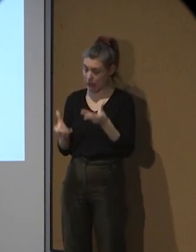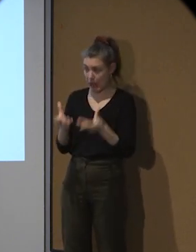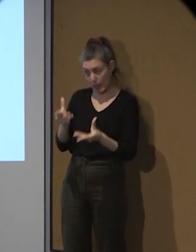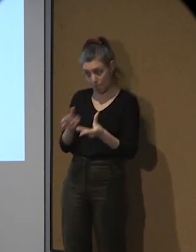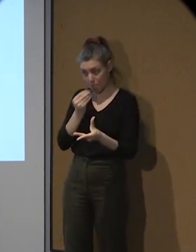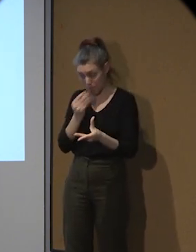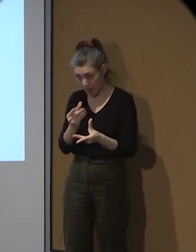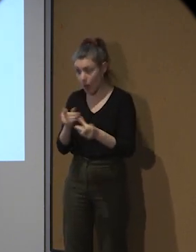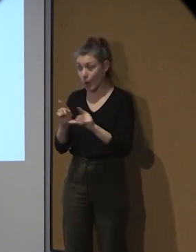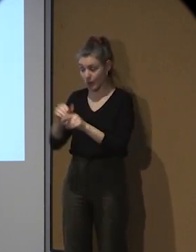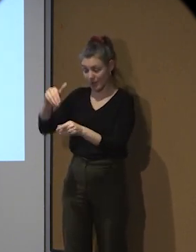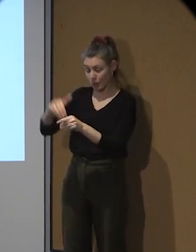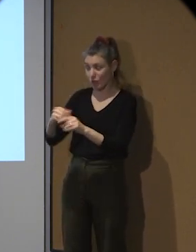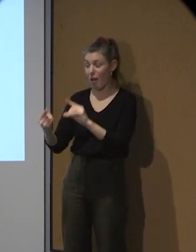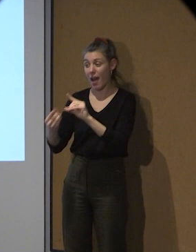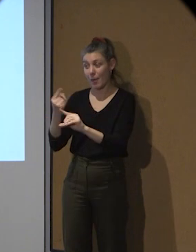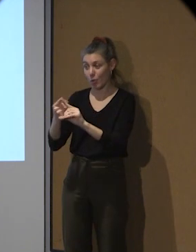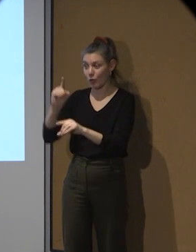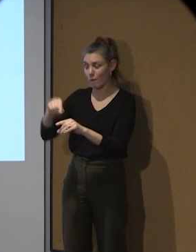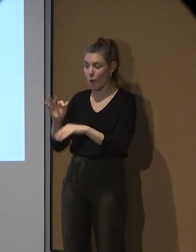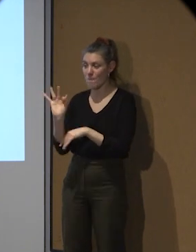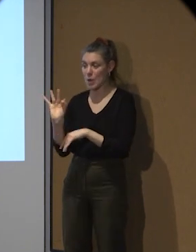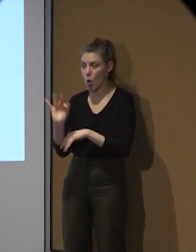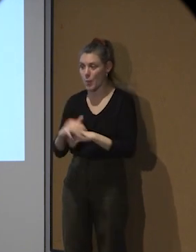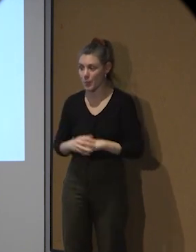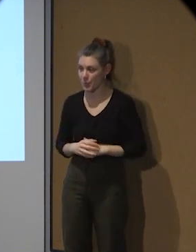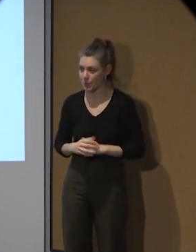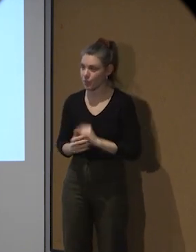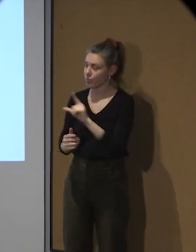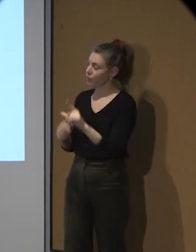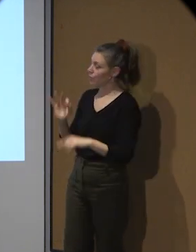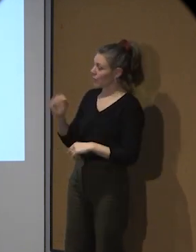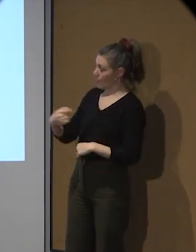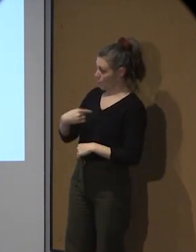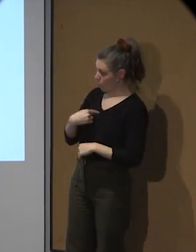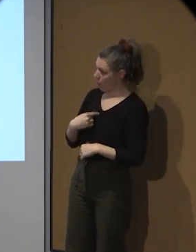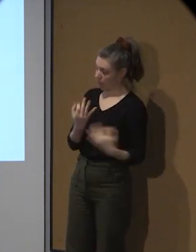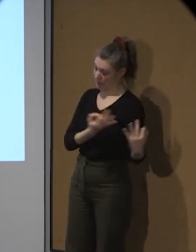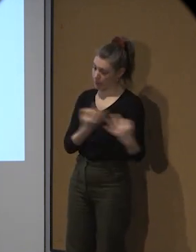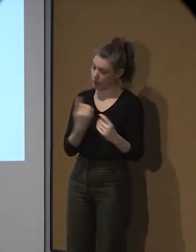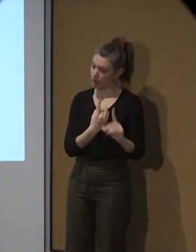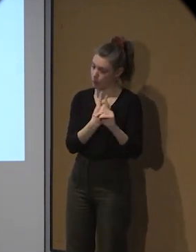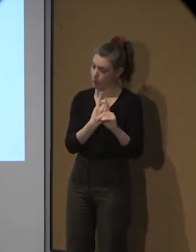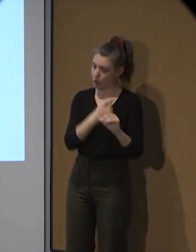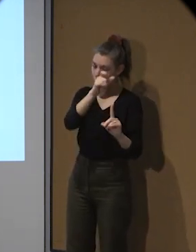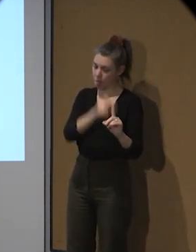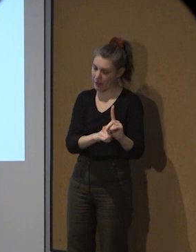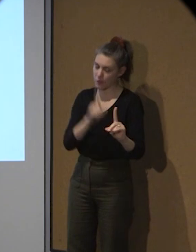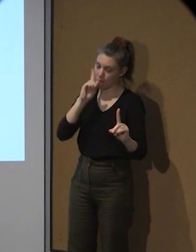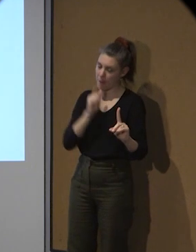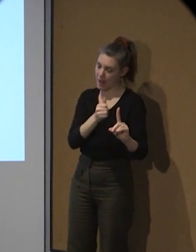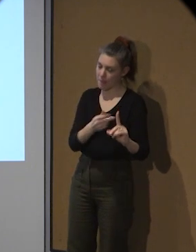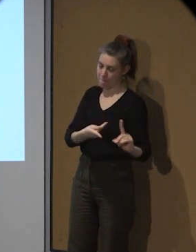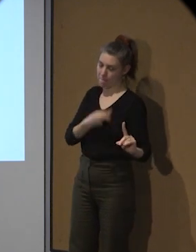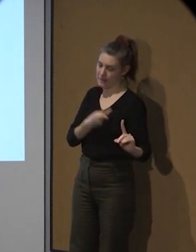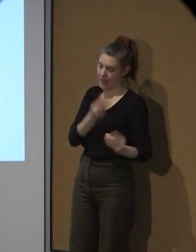surtout, il doit comporter un féculent. Moi, je suis suivi par une diététicienne du sport et elle m'a conseillé, en fin de compte,